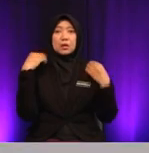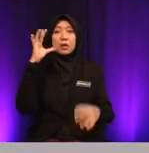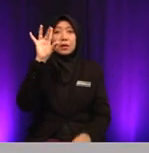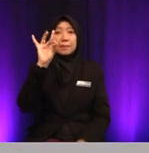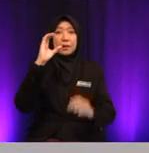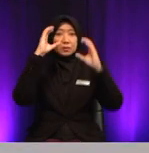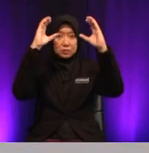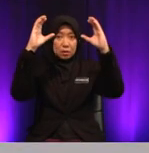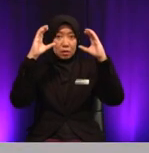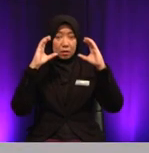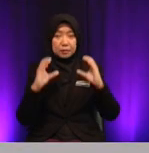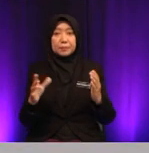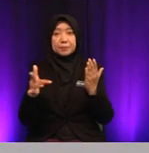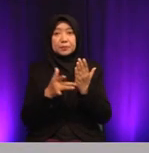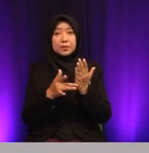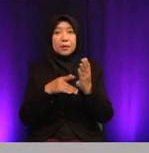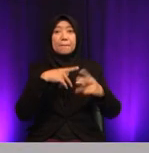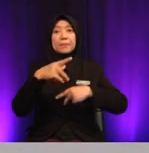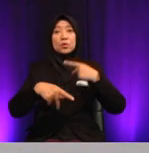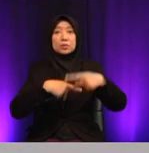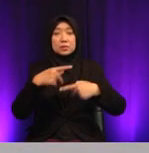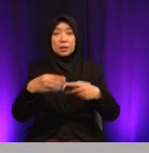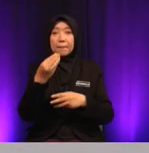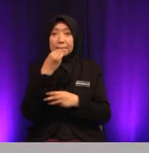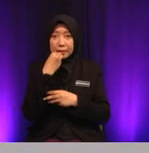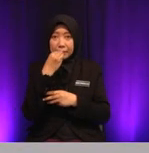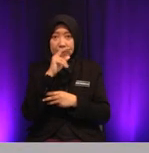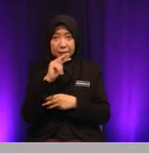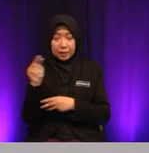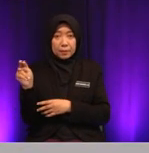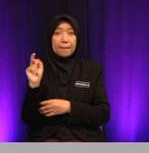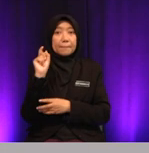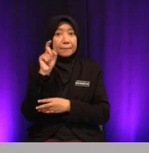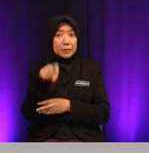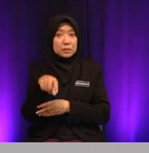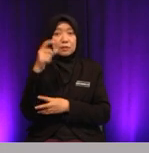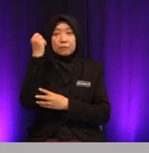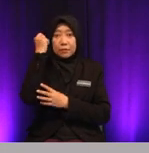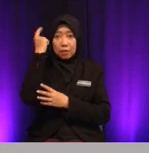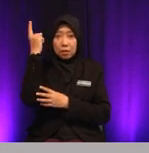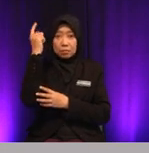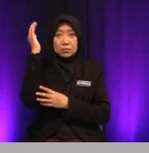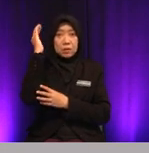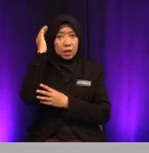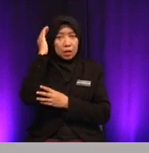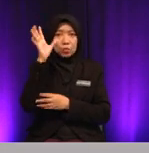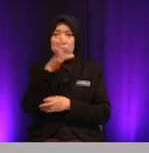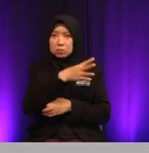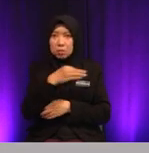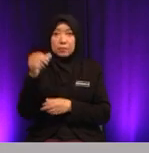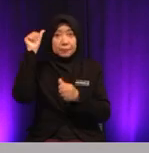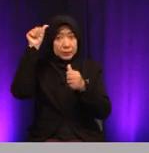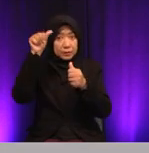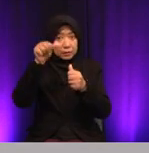teknologi pemrosesan makanan jadi kena paham tahu dan ingat jadi